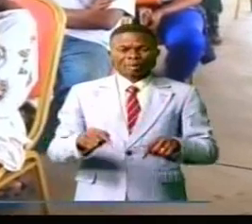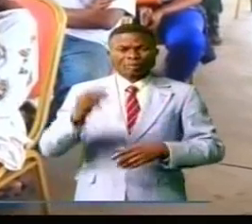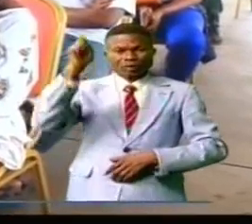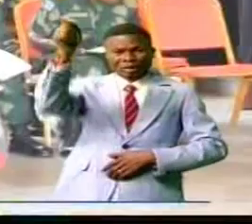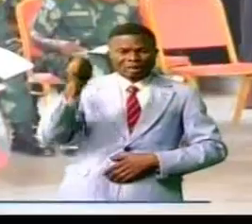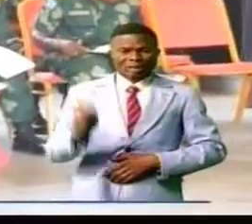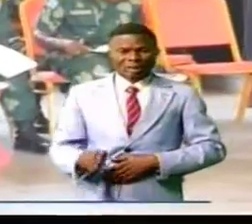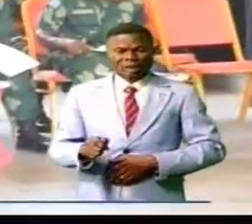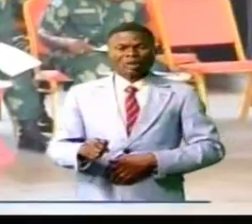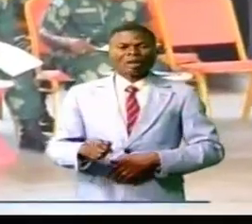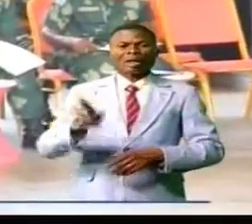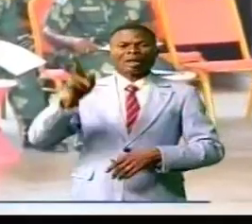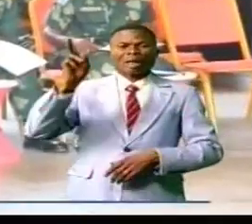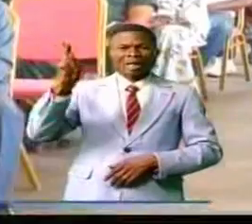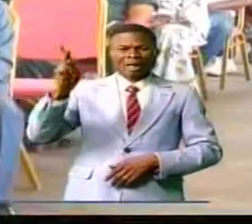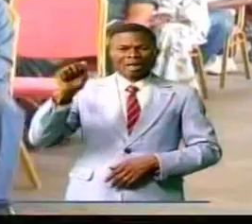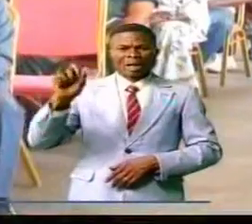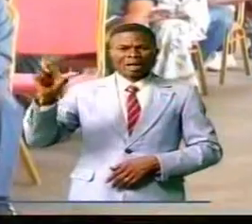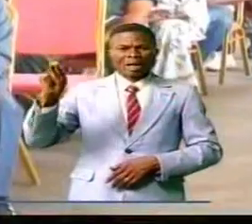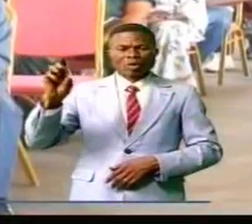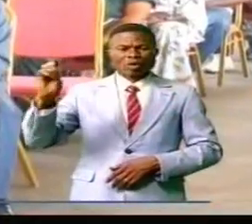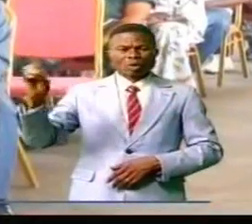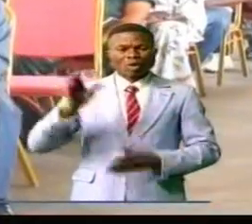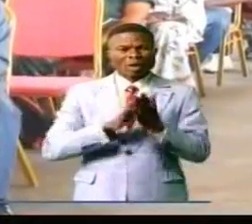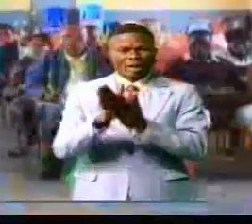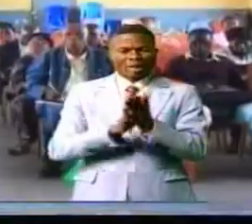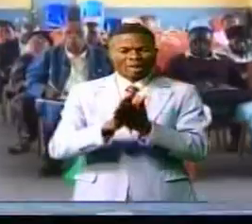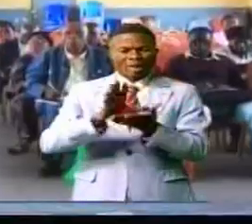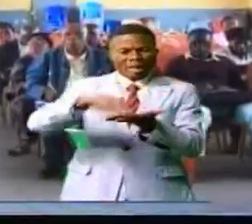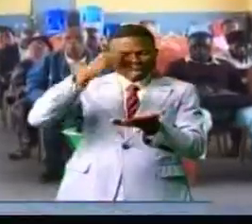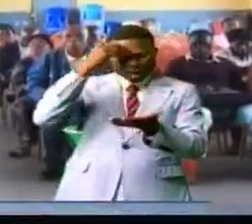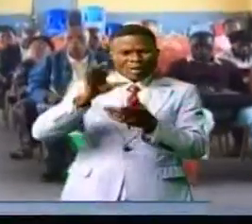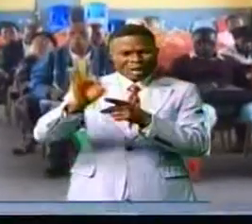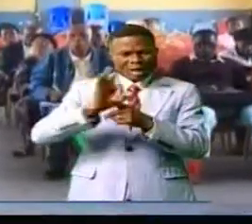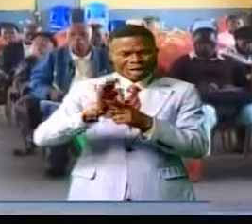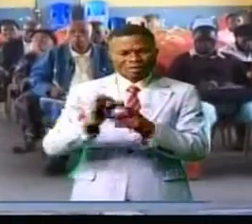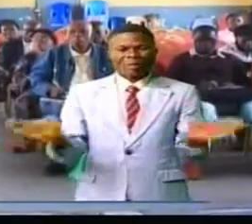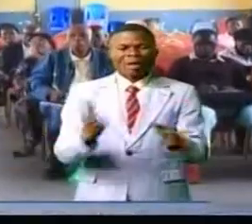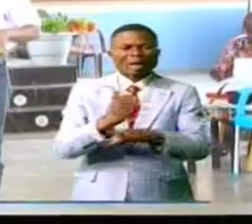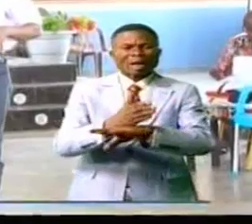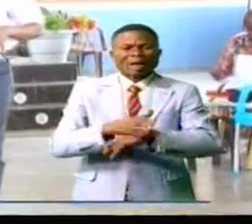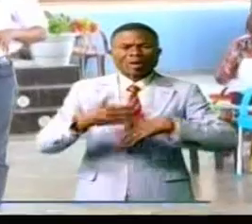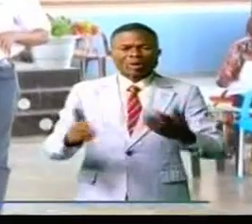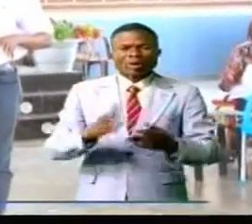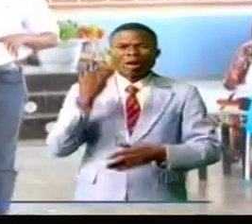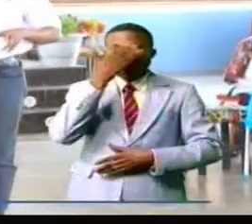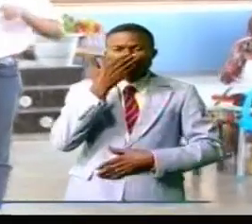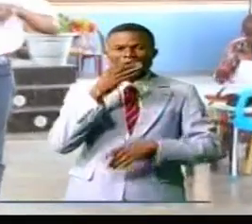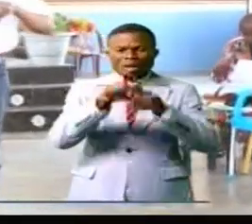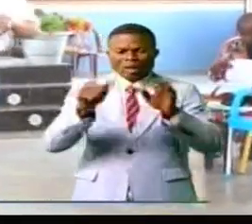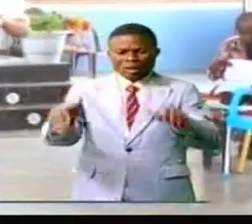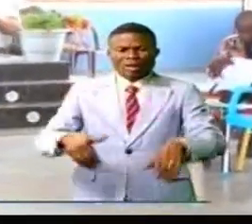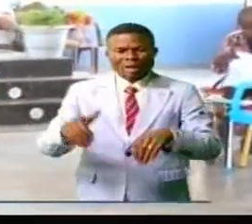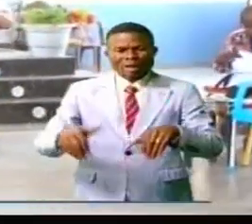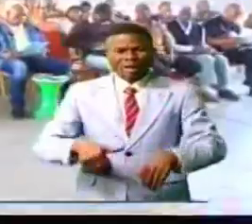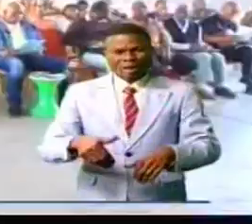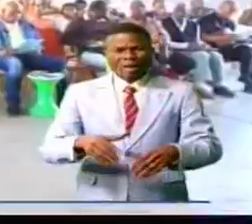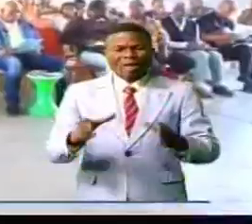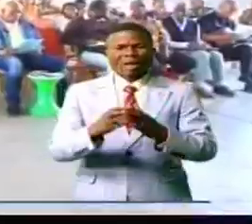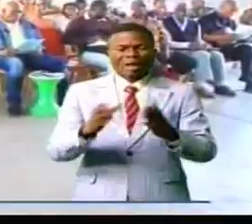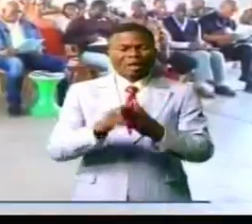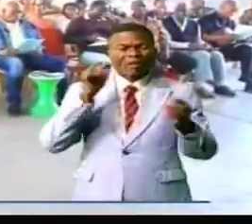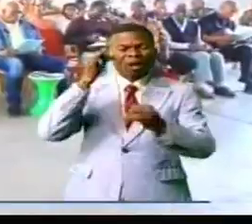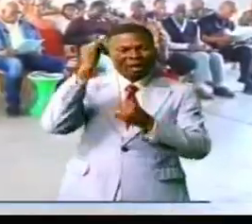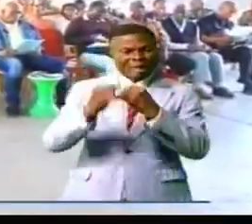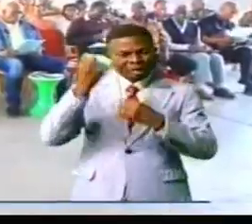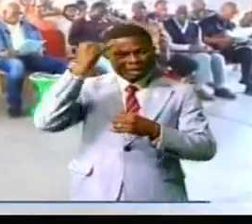militaires du camp Kokolo sont intéressés et apprennent le technique de l'élevage, de porc et la culture maraîchère avec comme